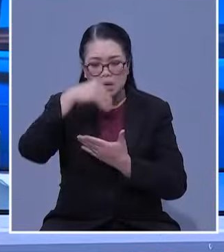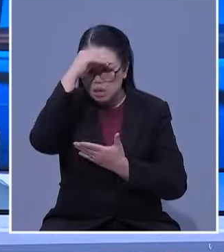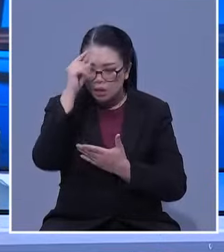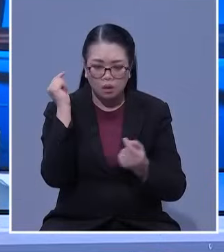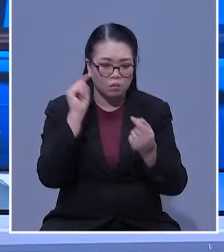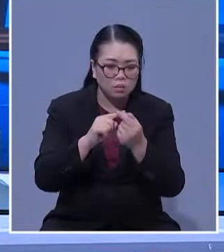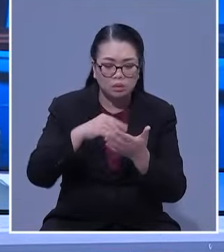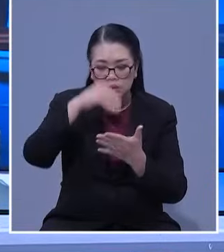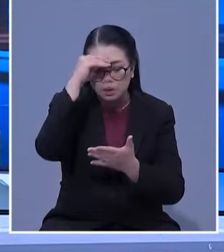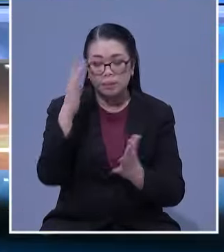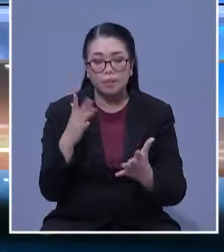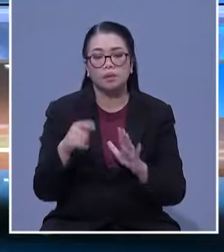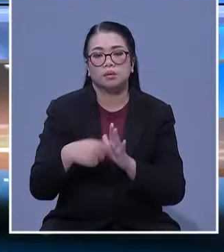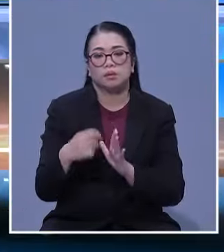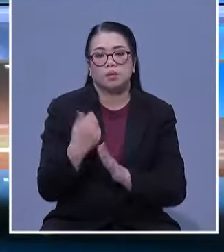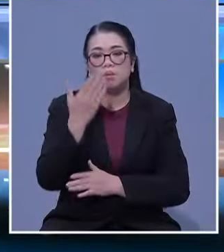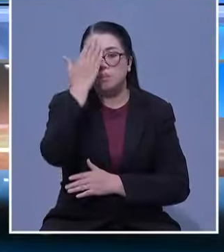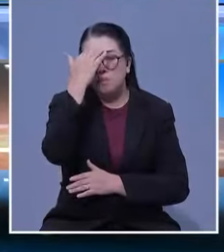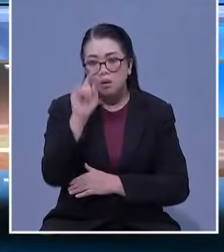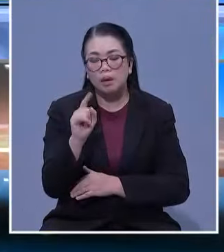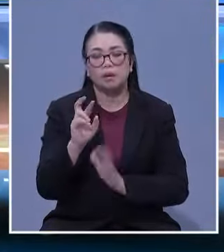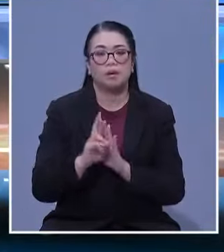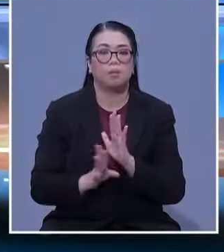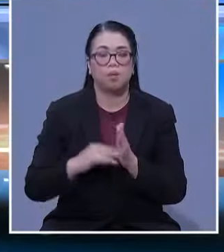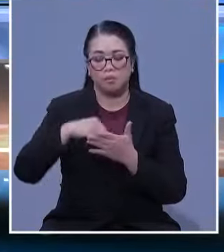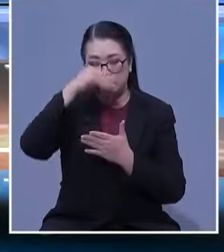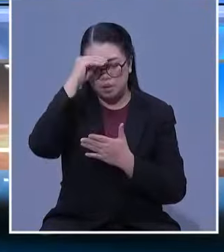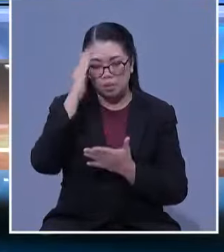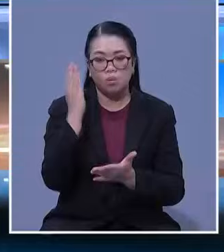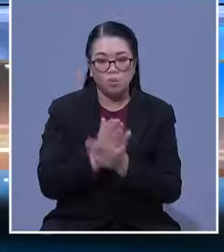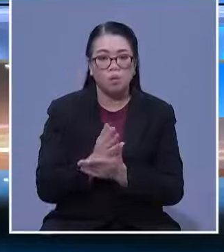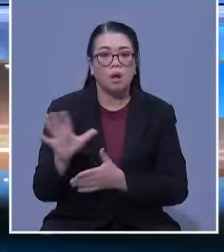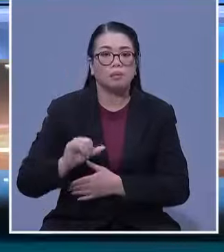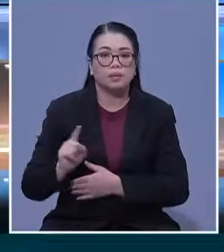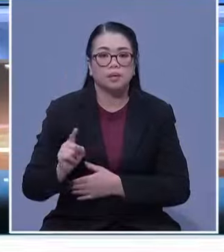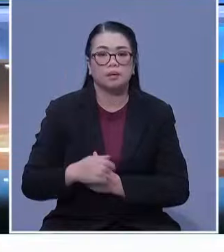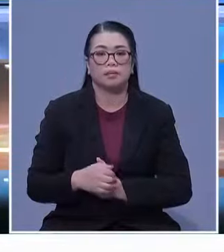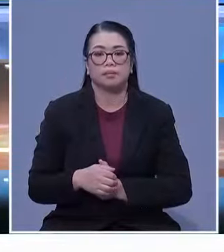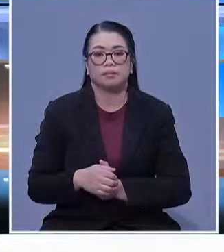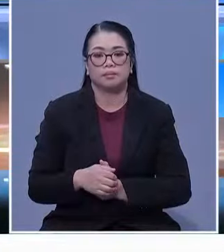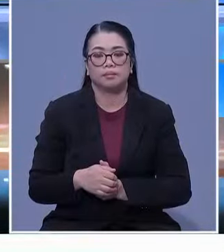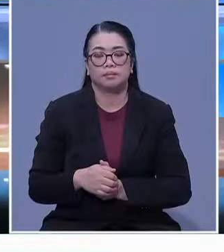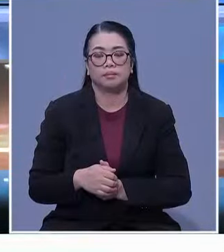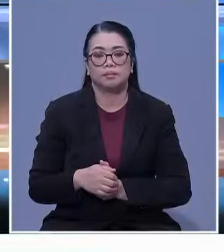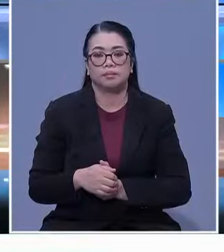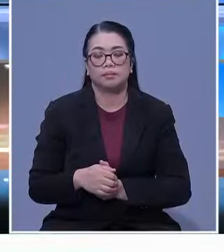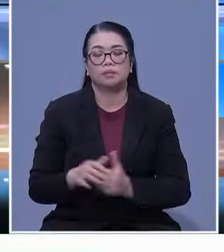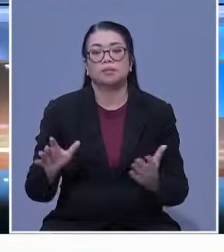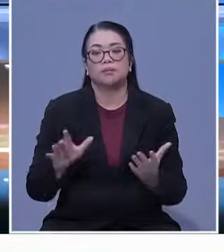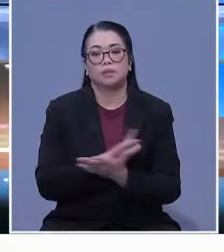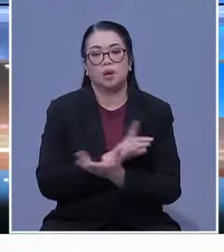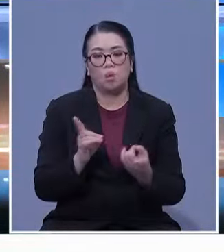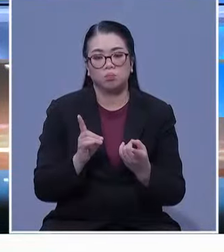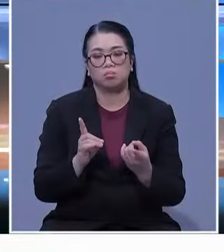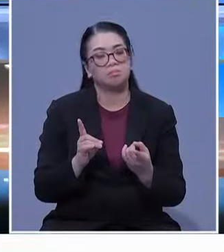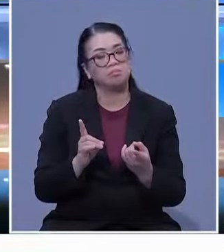บอกแบบนี้ครับว่าสาเหตุที่เด็กไทยหลุดออกจากระบบการศึกษามาจากฟังปัจจัยนะสังคมผุ